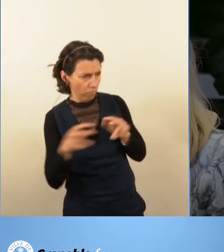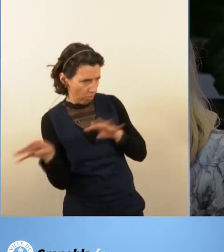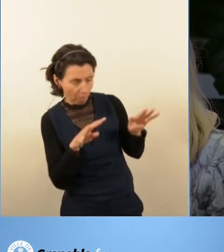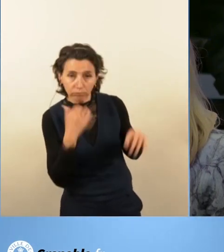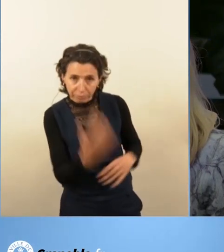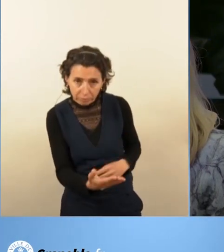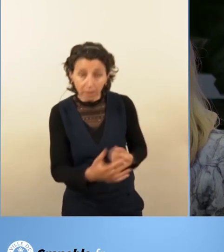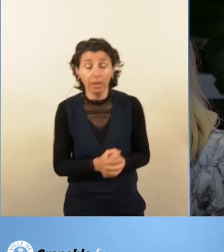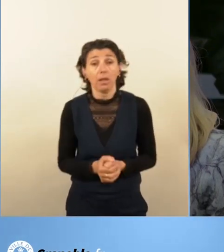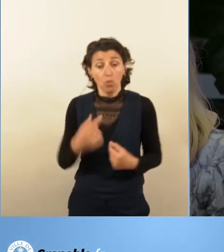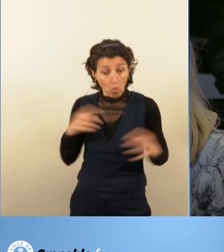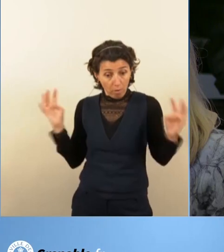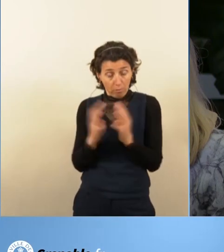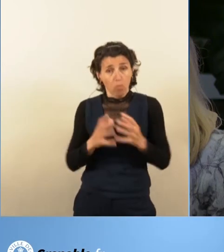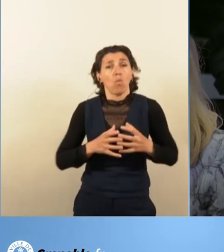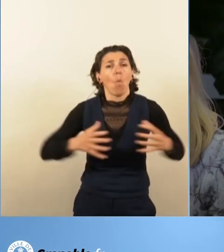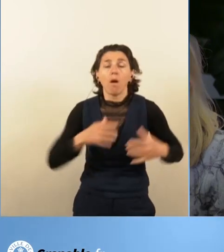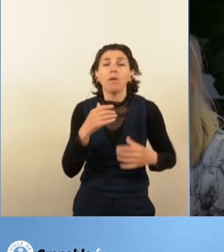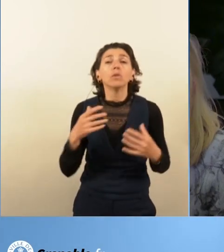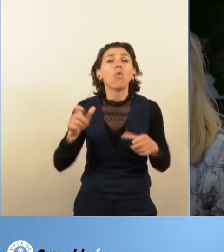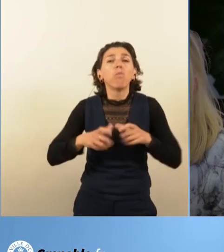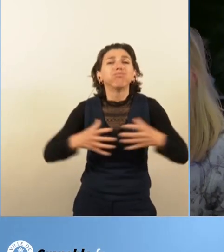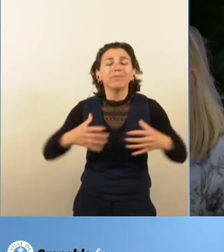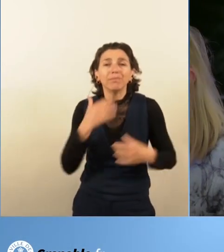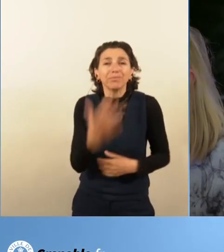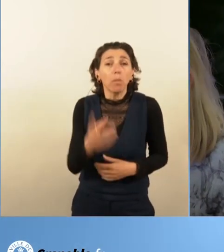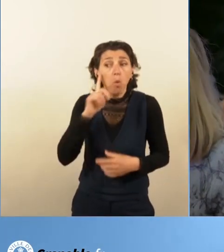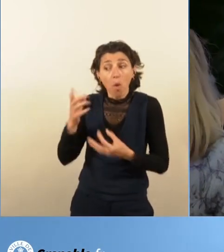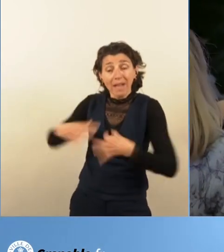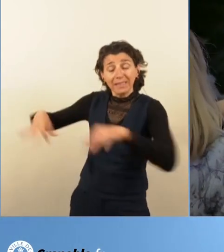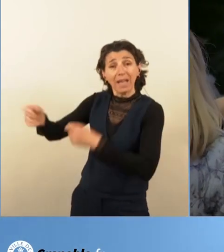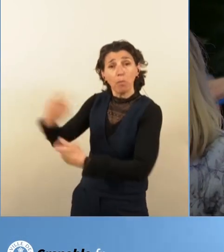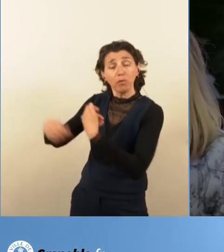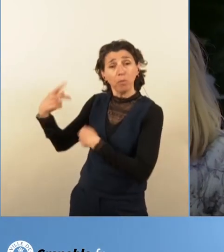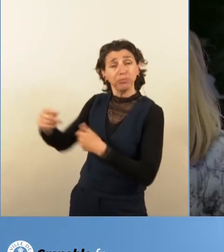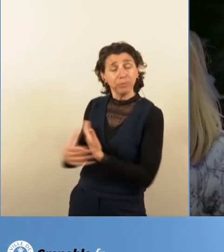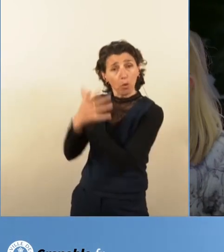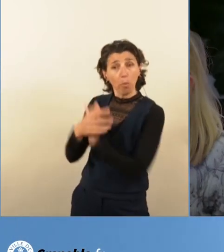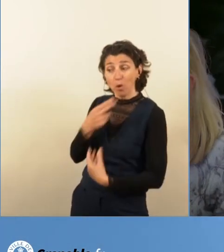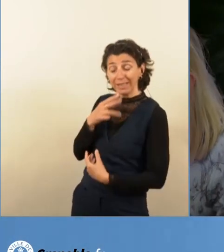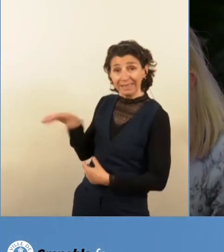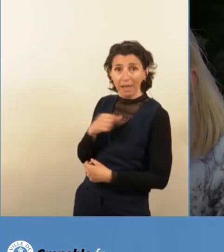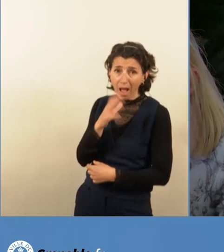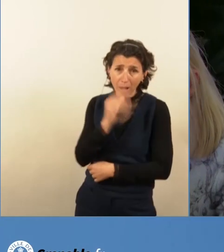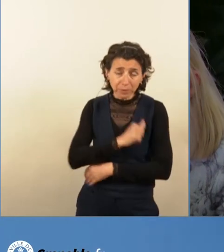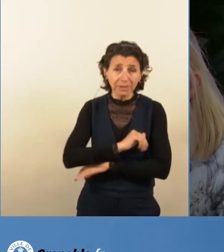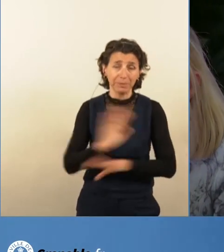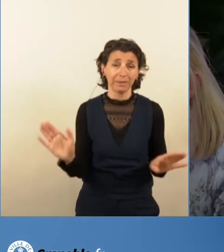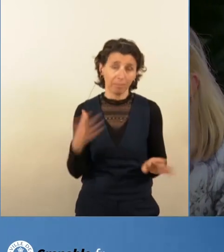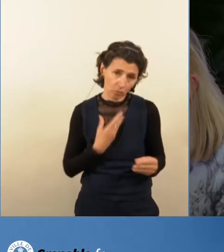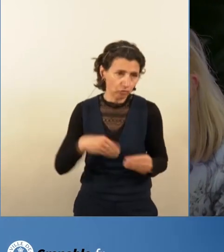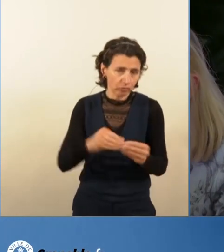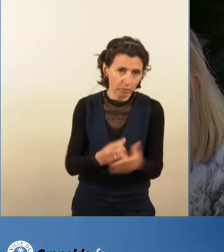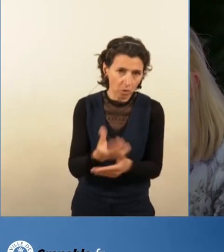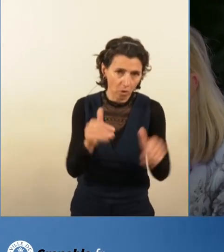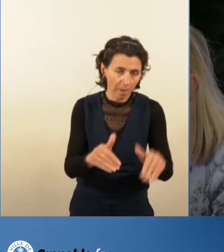ne pouvez pas obtenir d'utiliser la salle provisoire de la métropole qui était la Chambre de commerce qui aurait été quand même est un peu